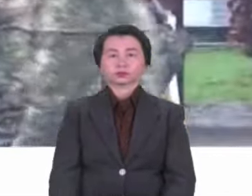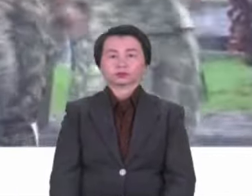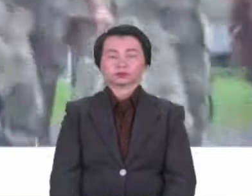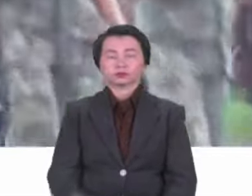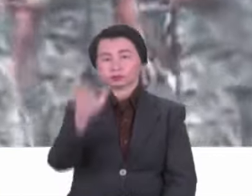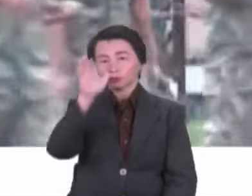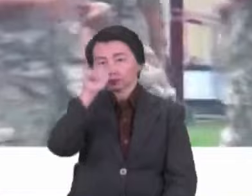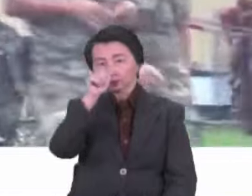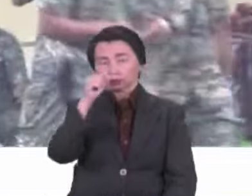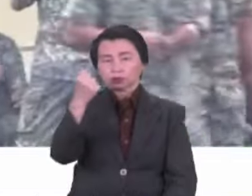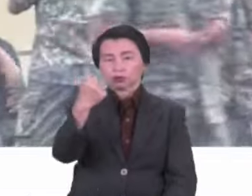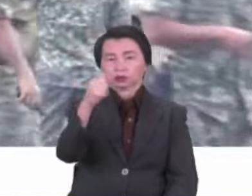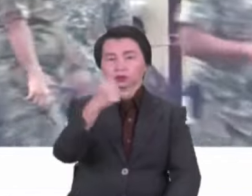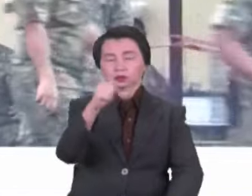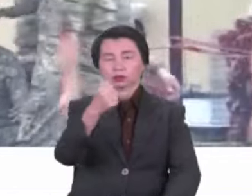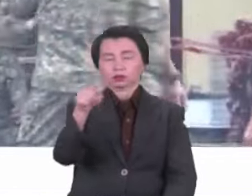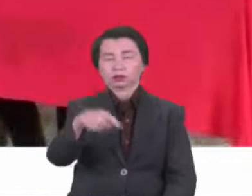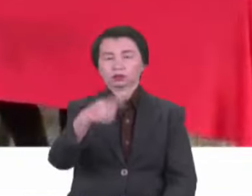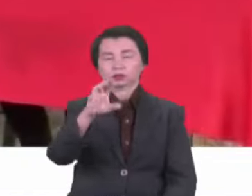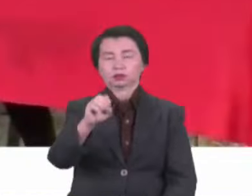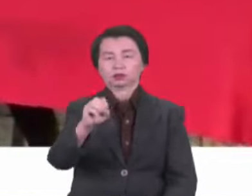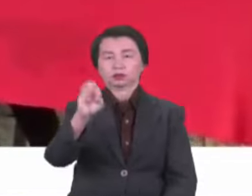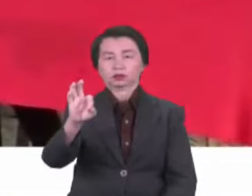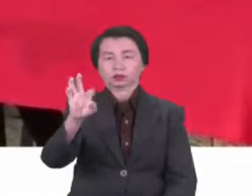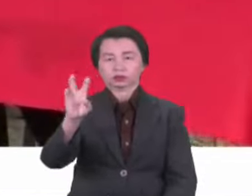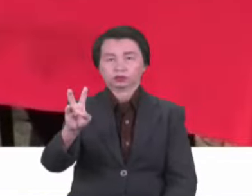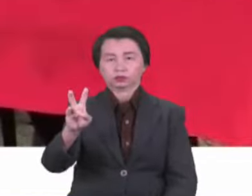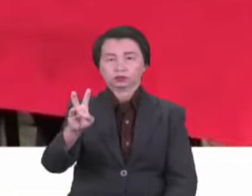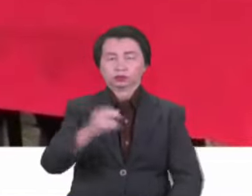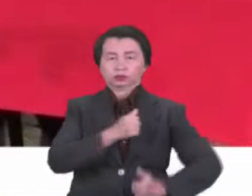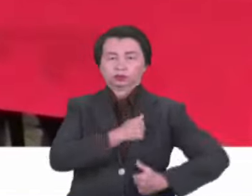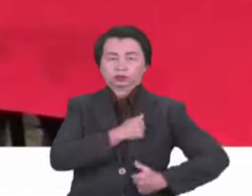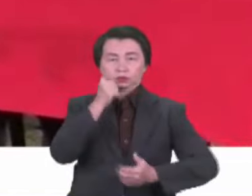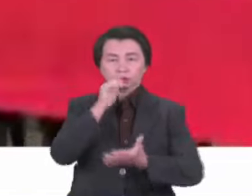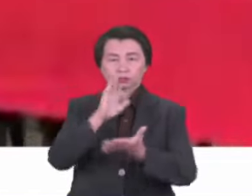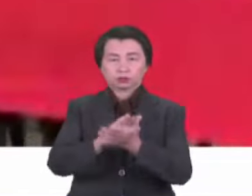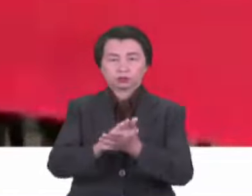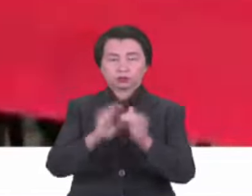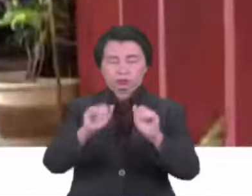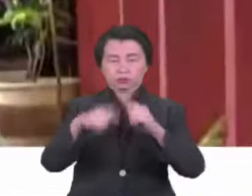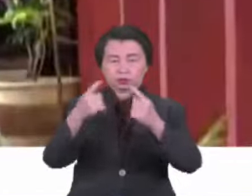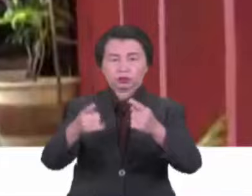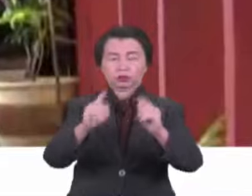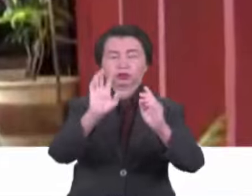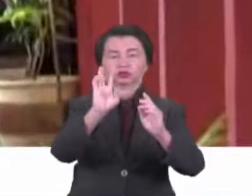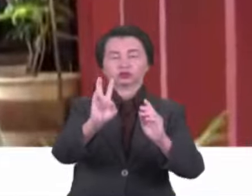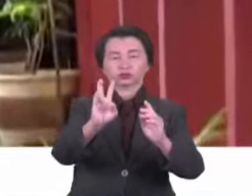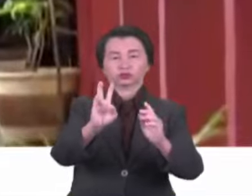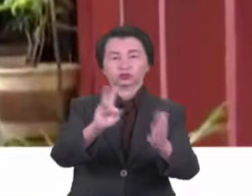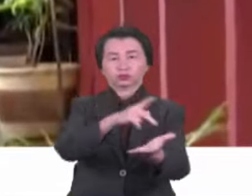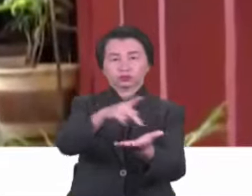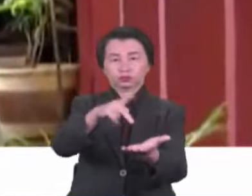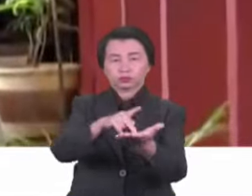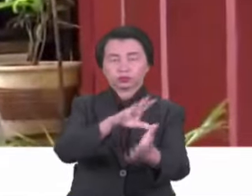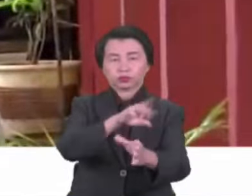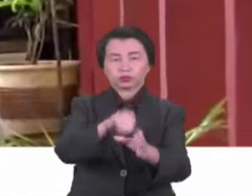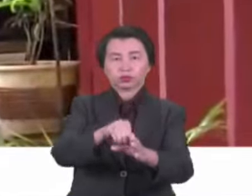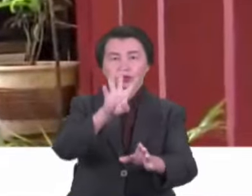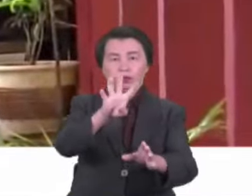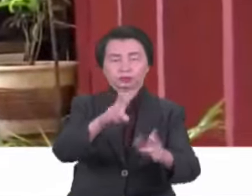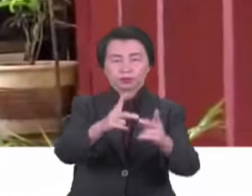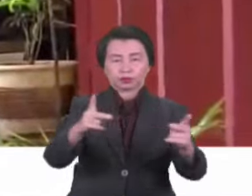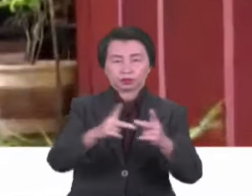Di Melaka, 10,097 anggota tentera dan pasangan layak mengundi di 7 pusat pengundian awal melibatkan 4